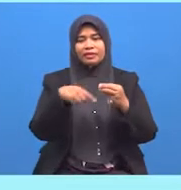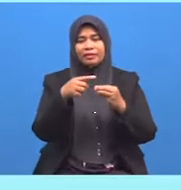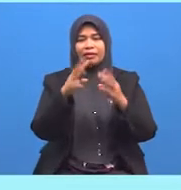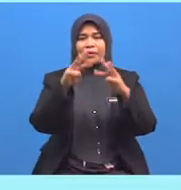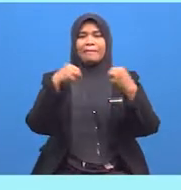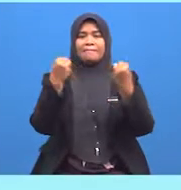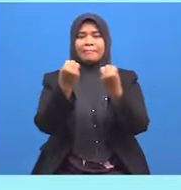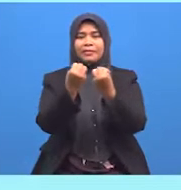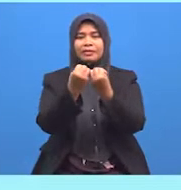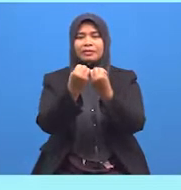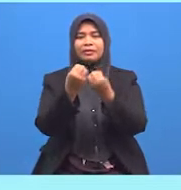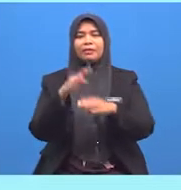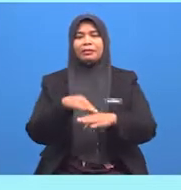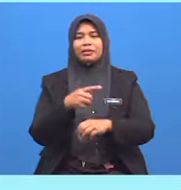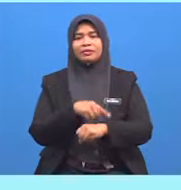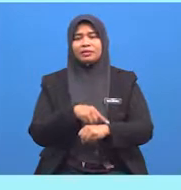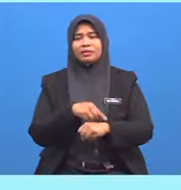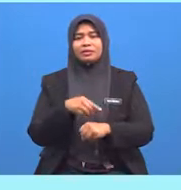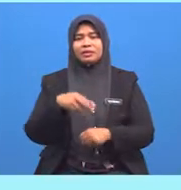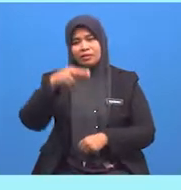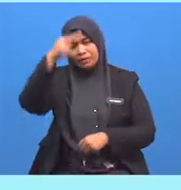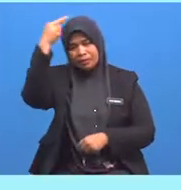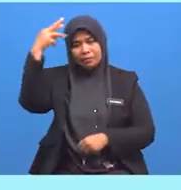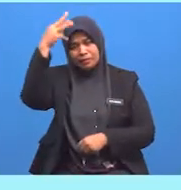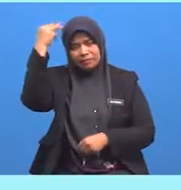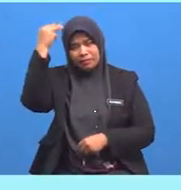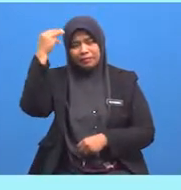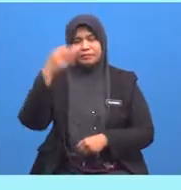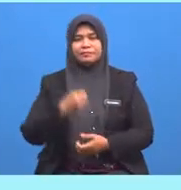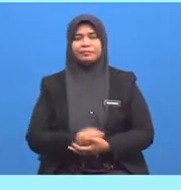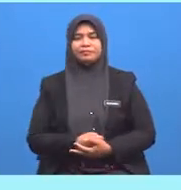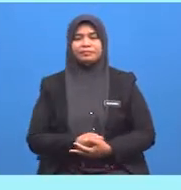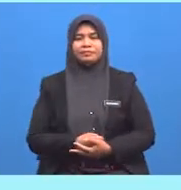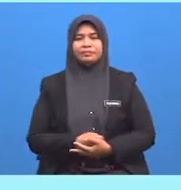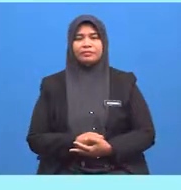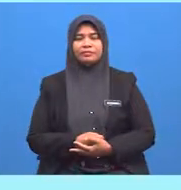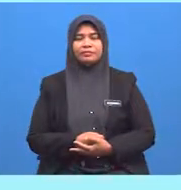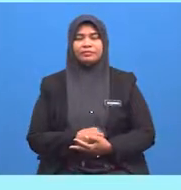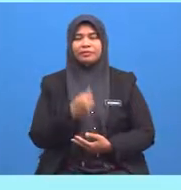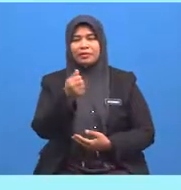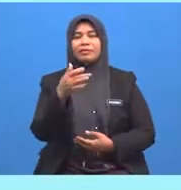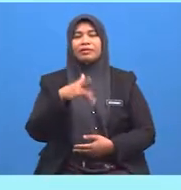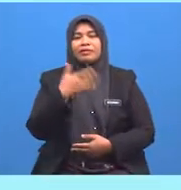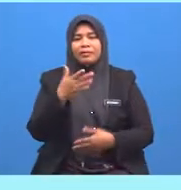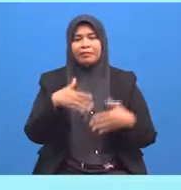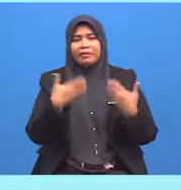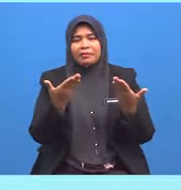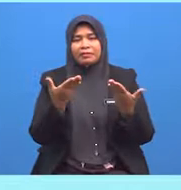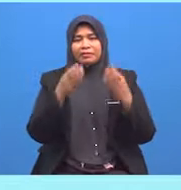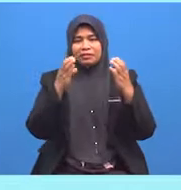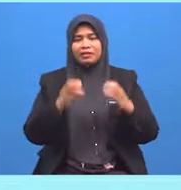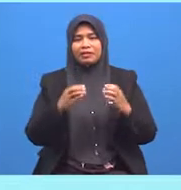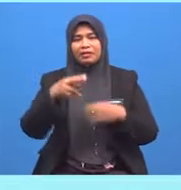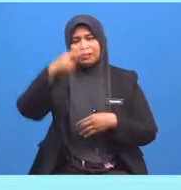masyarakat pada zaman Nabi Muhammad Sallallahu Alaihi Wasallam kamu rasa bagaimana cara Nabi